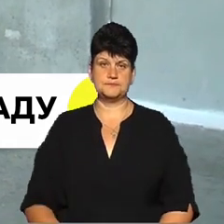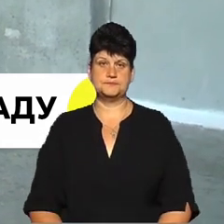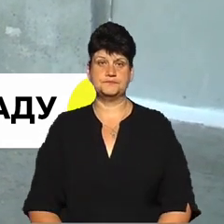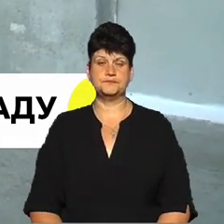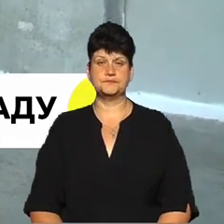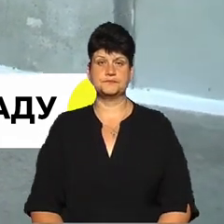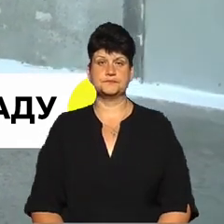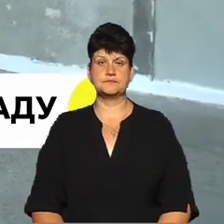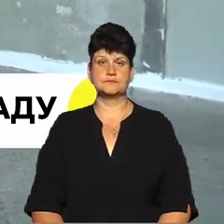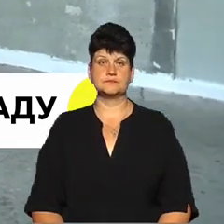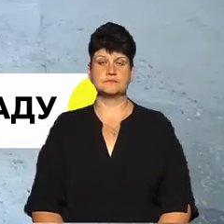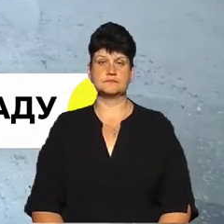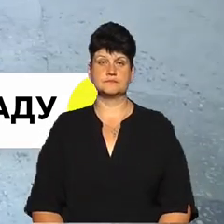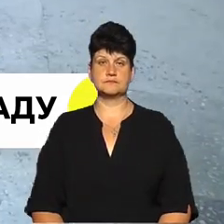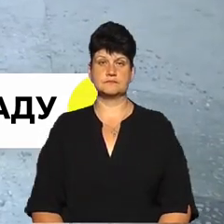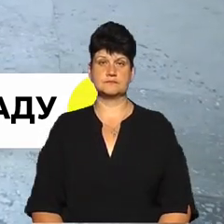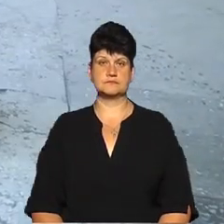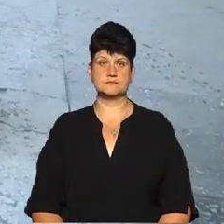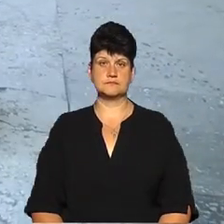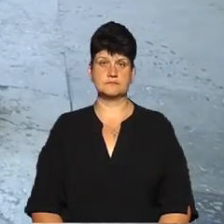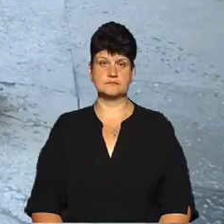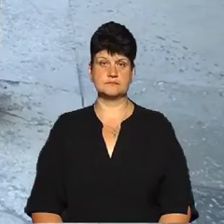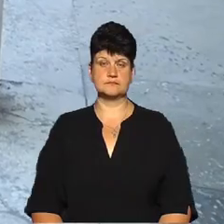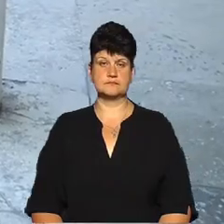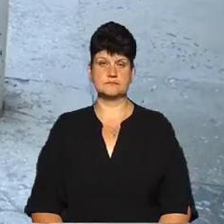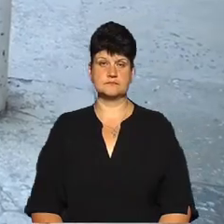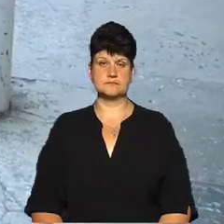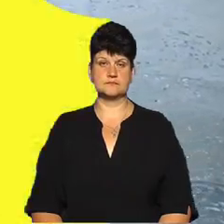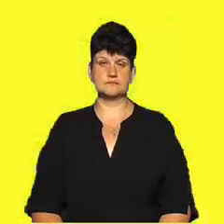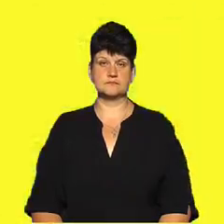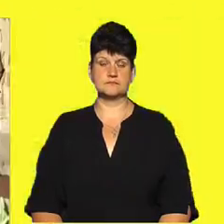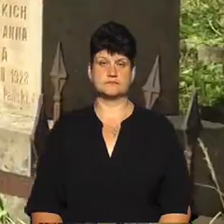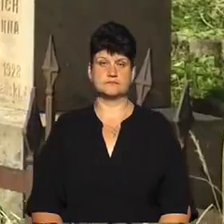Оксана Галіяш. Новини на Суспільному. Тернопільщина.